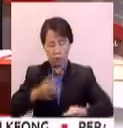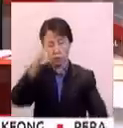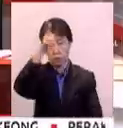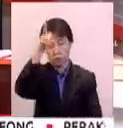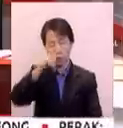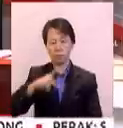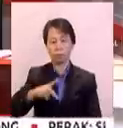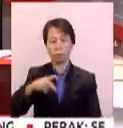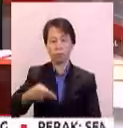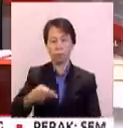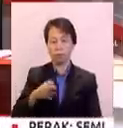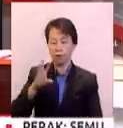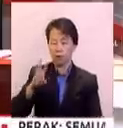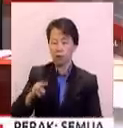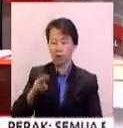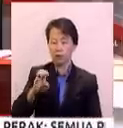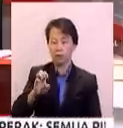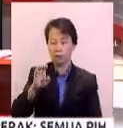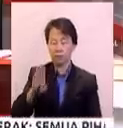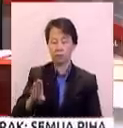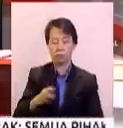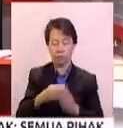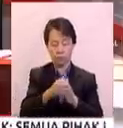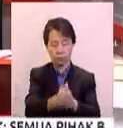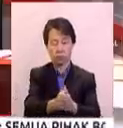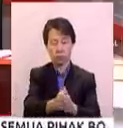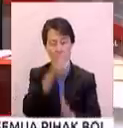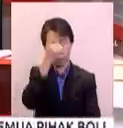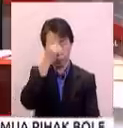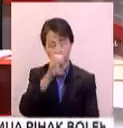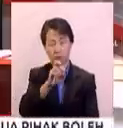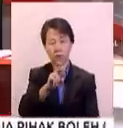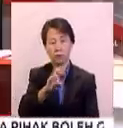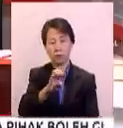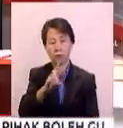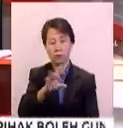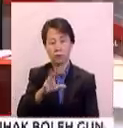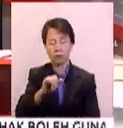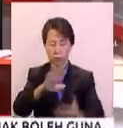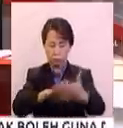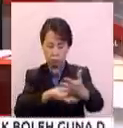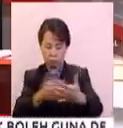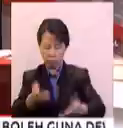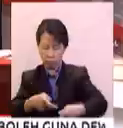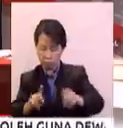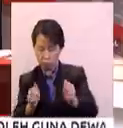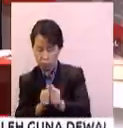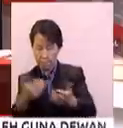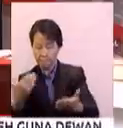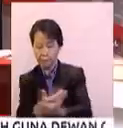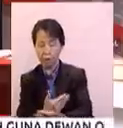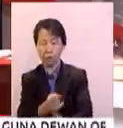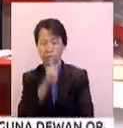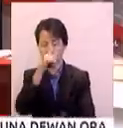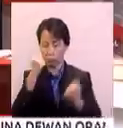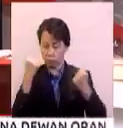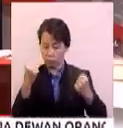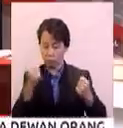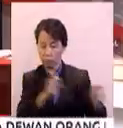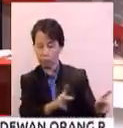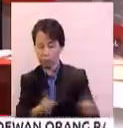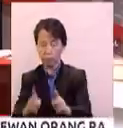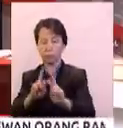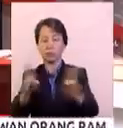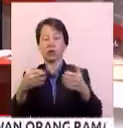Pakatan Harapan, MED yang diterajui Datuk Seri Muhammad Rizwan Yusof merangka beberapa inisiatif baru bagi memantapkan pelan sedia